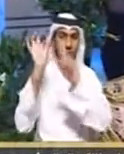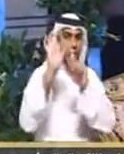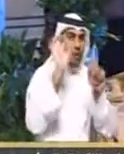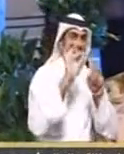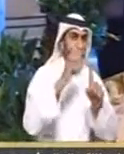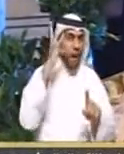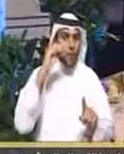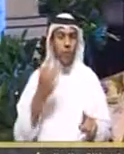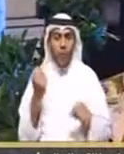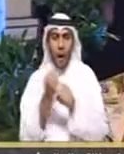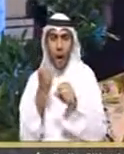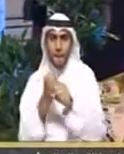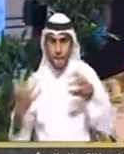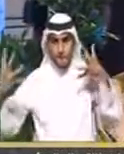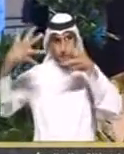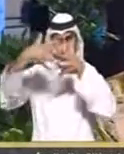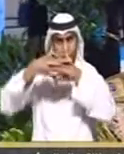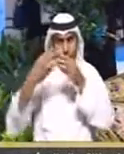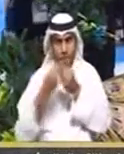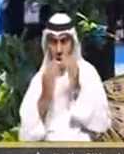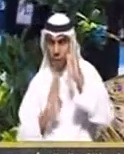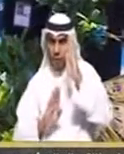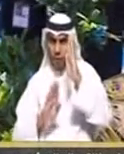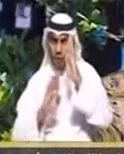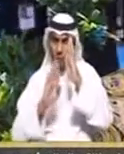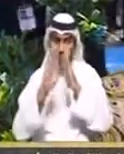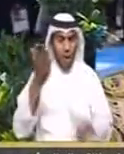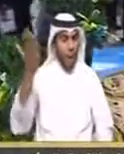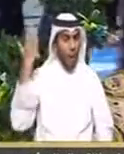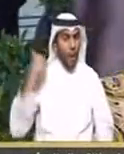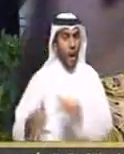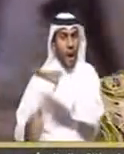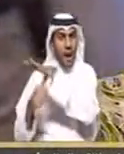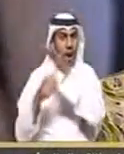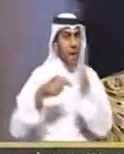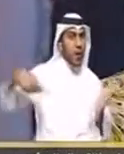المستدامة الأممية التي وقعوا عليها جميع القادة.